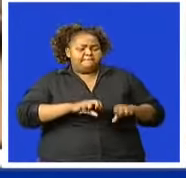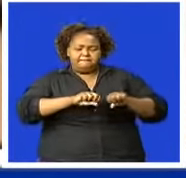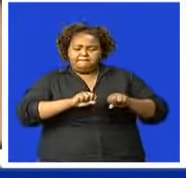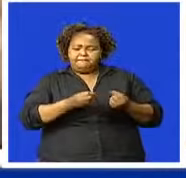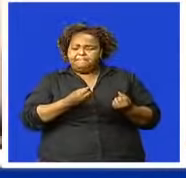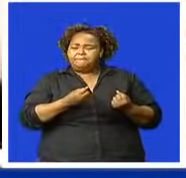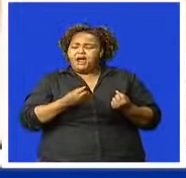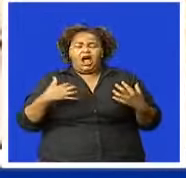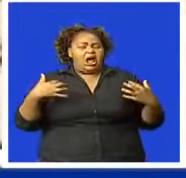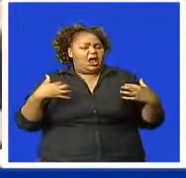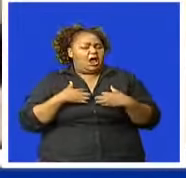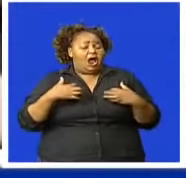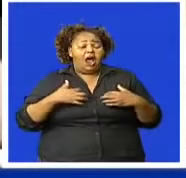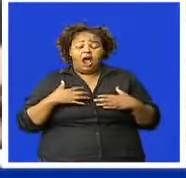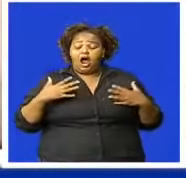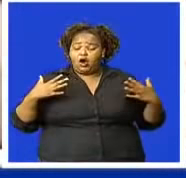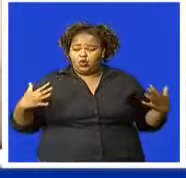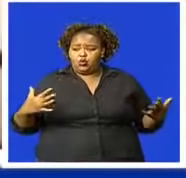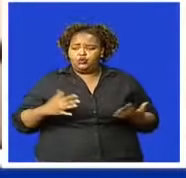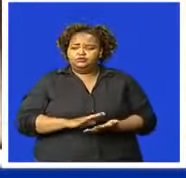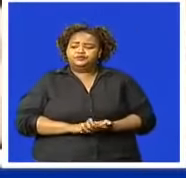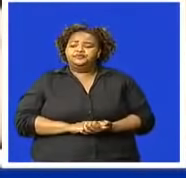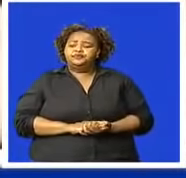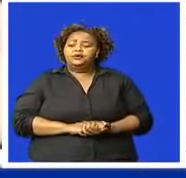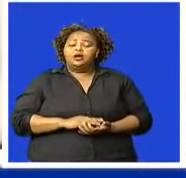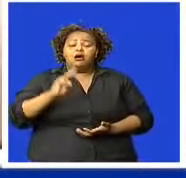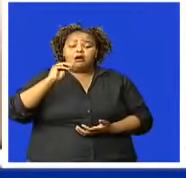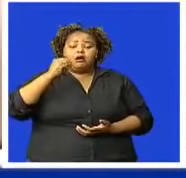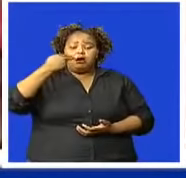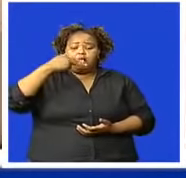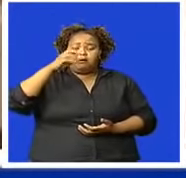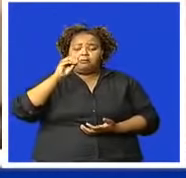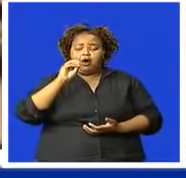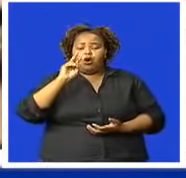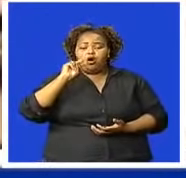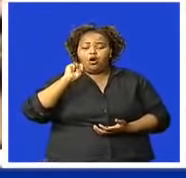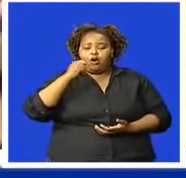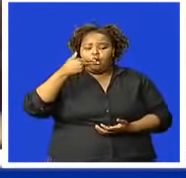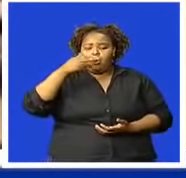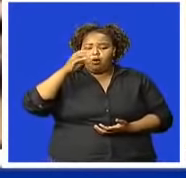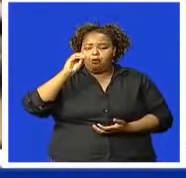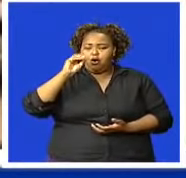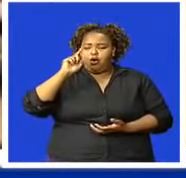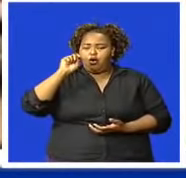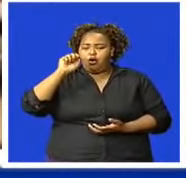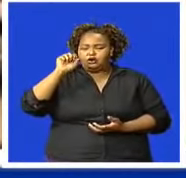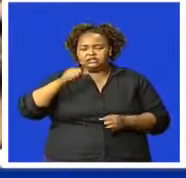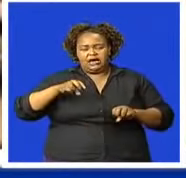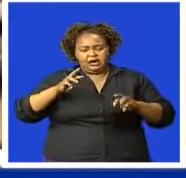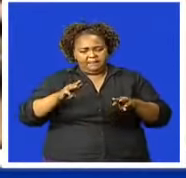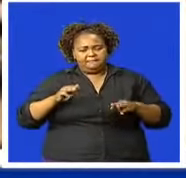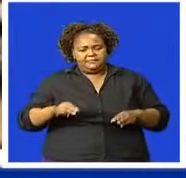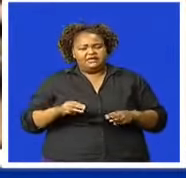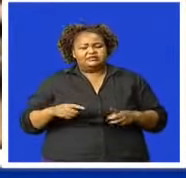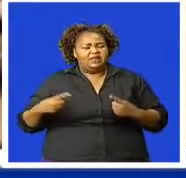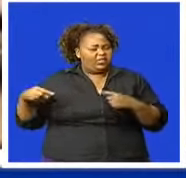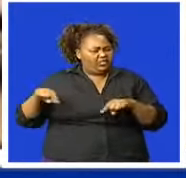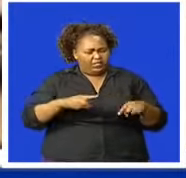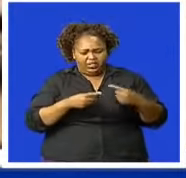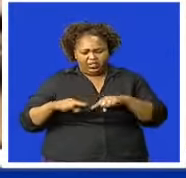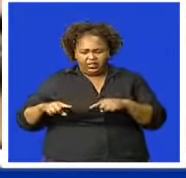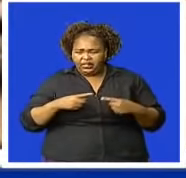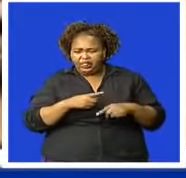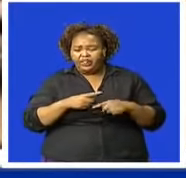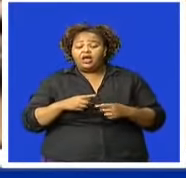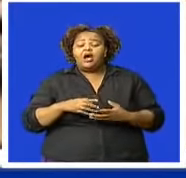itolo ngala impompota abaze balwa abanga lo petrol nalasi pofane siyabona futhi sikutawendeka njengoba uma ubuwa